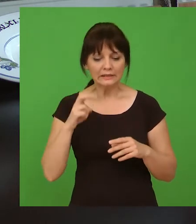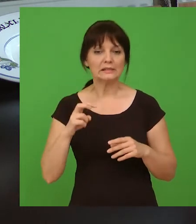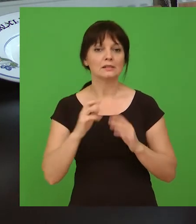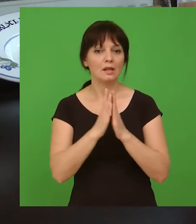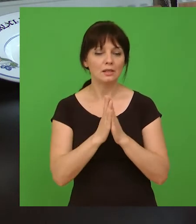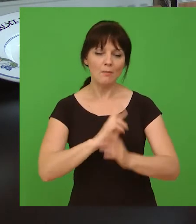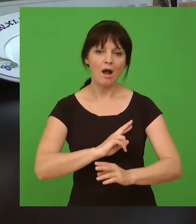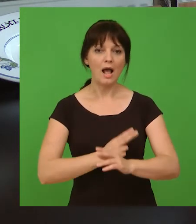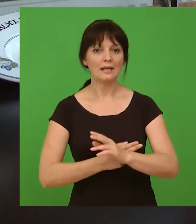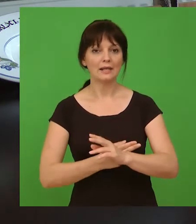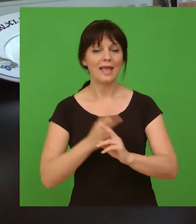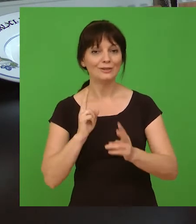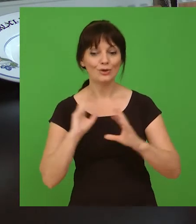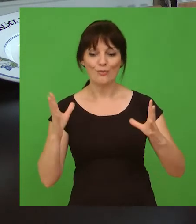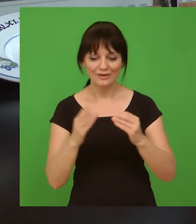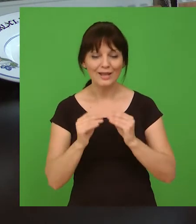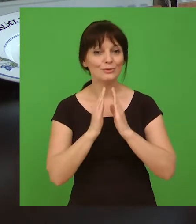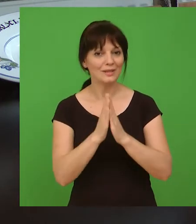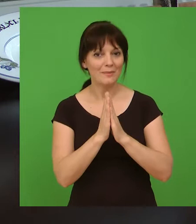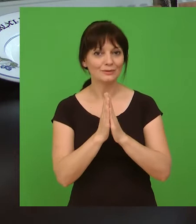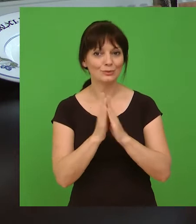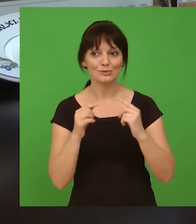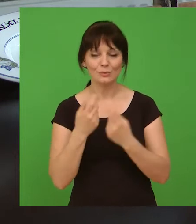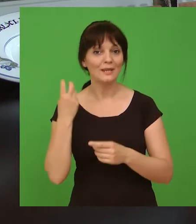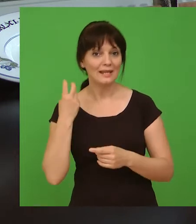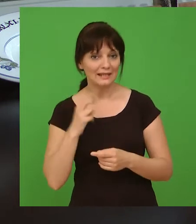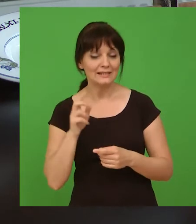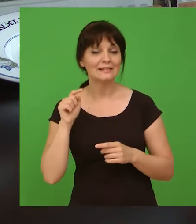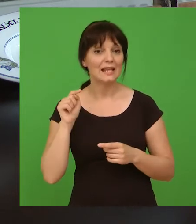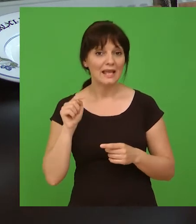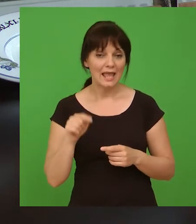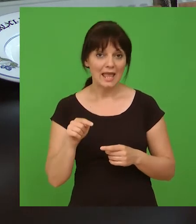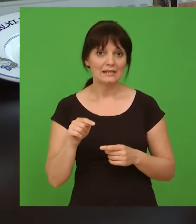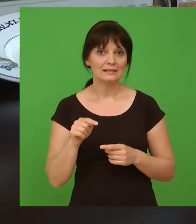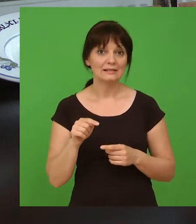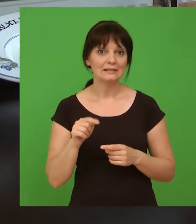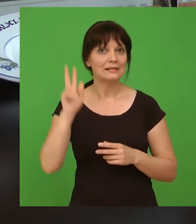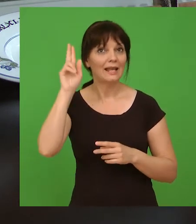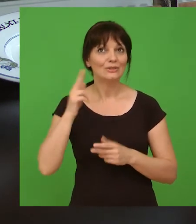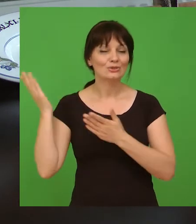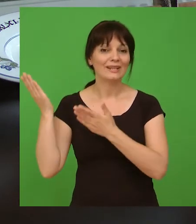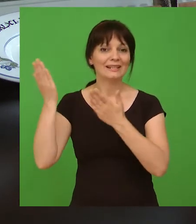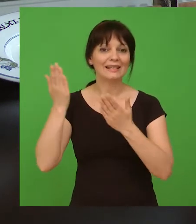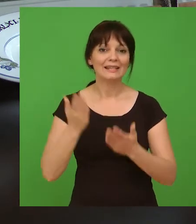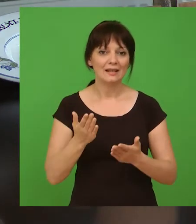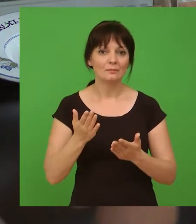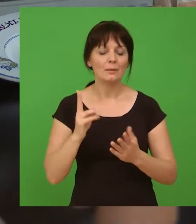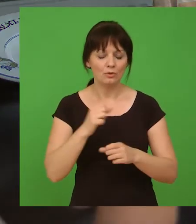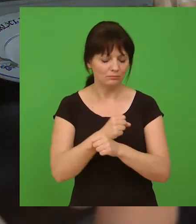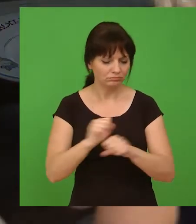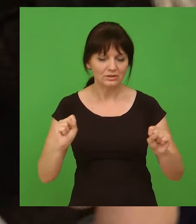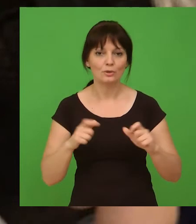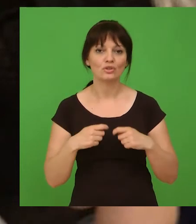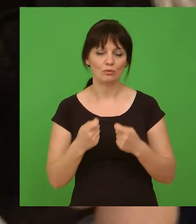erejében, és ahogyan együtt imádkozunk, hisszük azt, hogy ez az Isten kegyelméből bilincsek leoldója